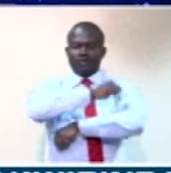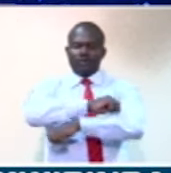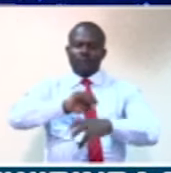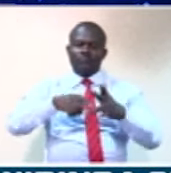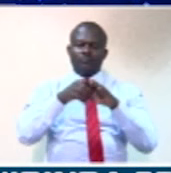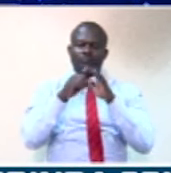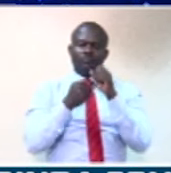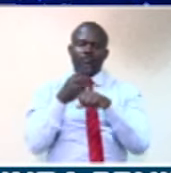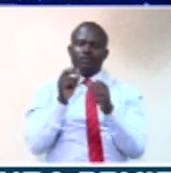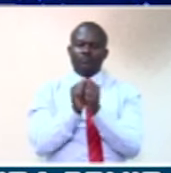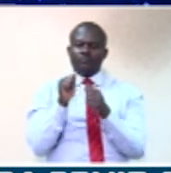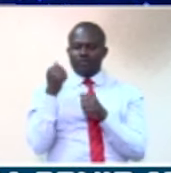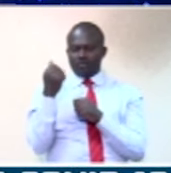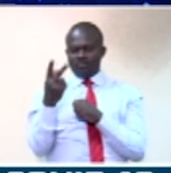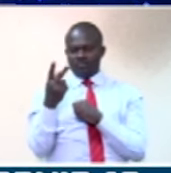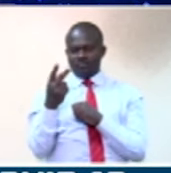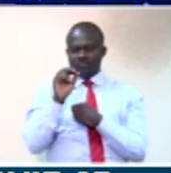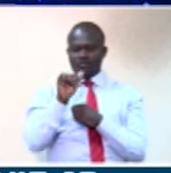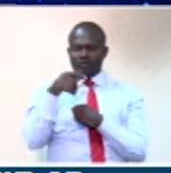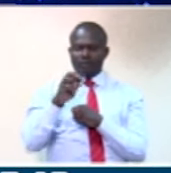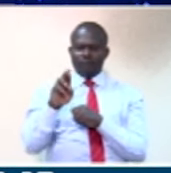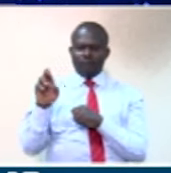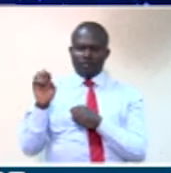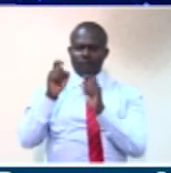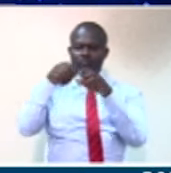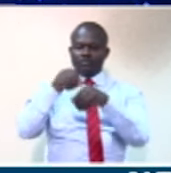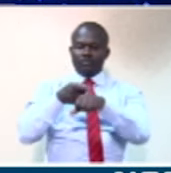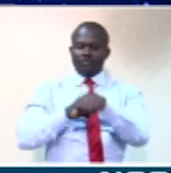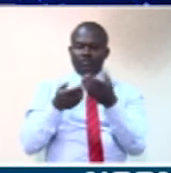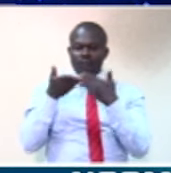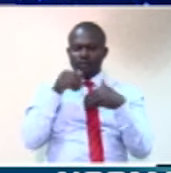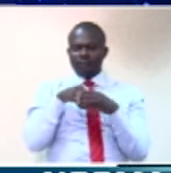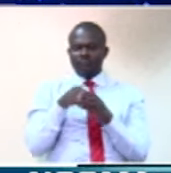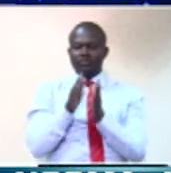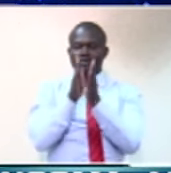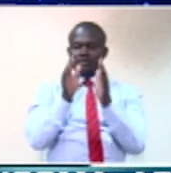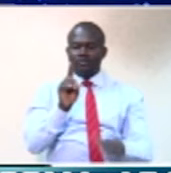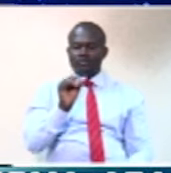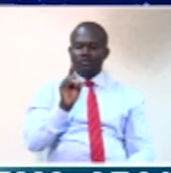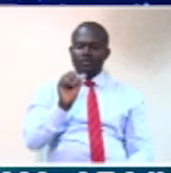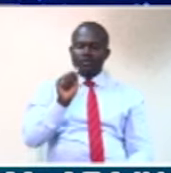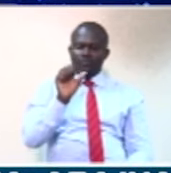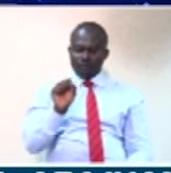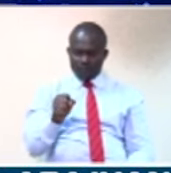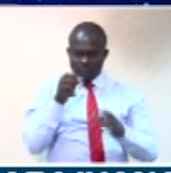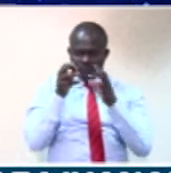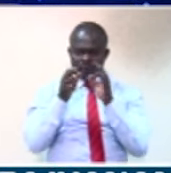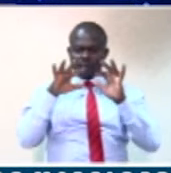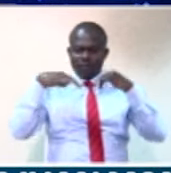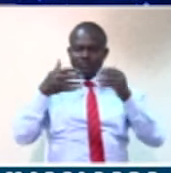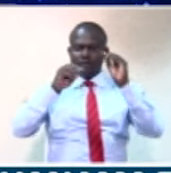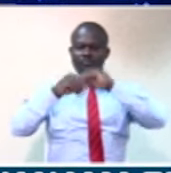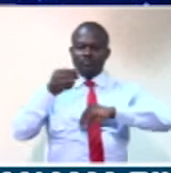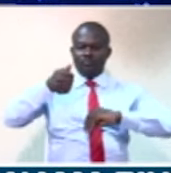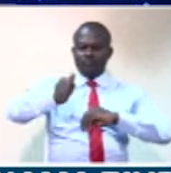muri 2012, mugenzi wacu Jean Pierre Kagabo uri Musanze yaganiriye na Brigadier General Didas Ndahiro asobanura